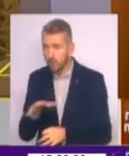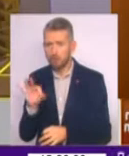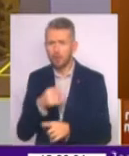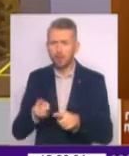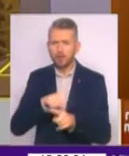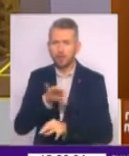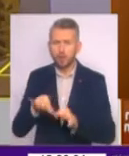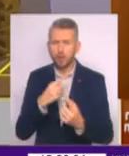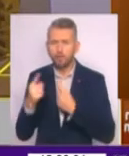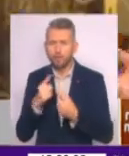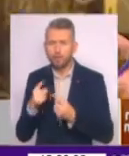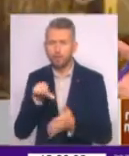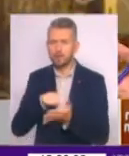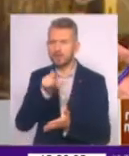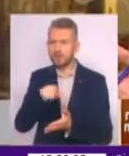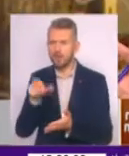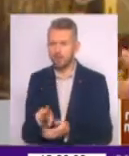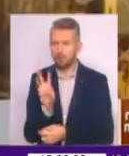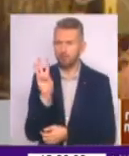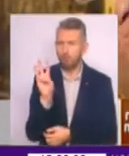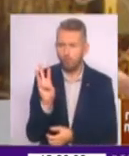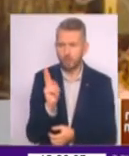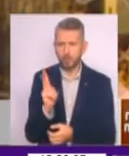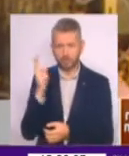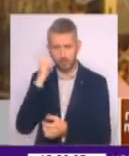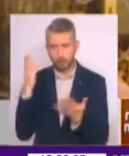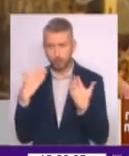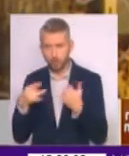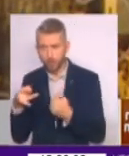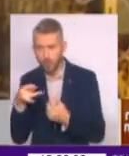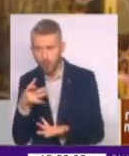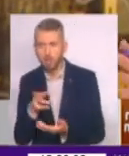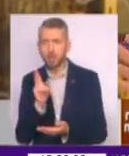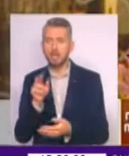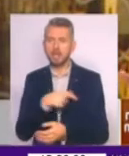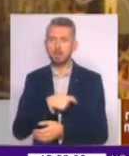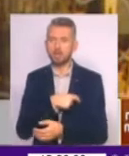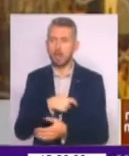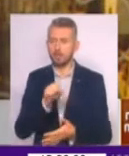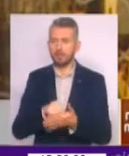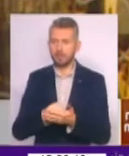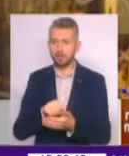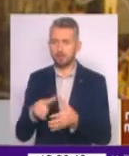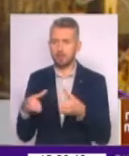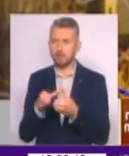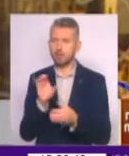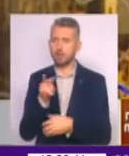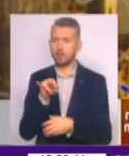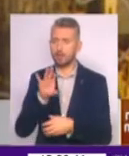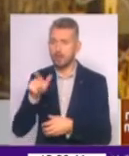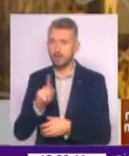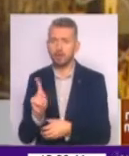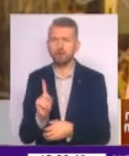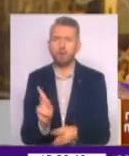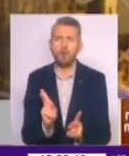із представниками від «Свободи», які також є у Святошинському районі, із депутатами від «Солідарності». І, власне кажучи, так, щоб хтось бачив дійсно,